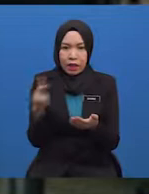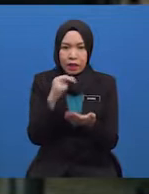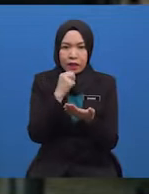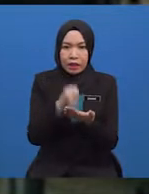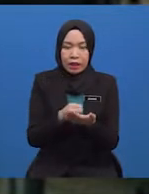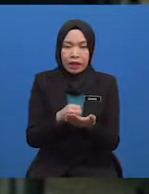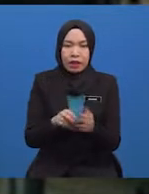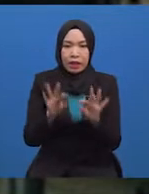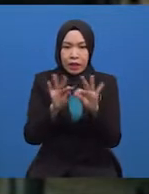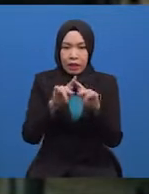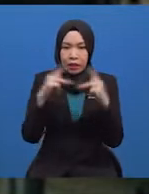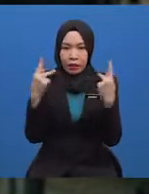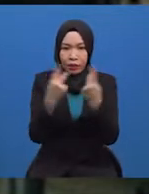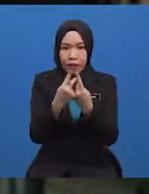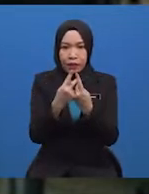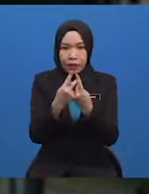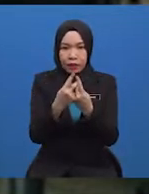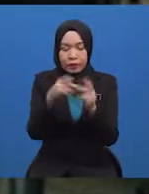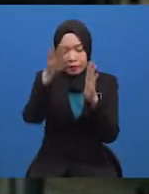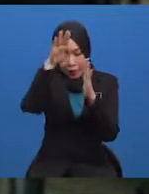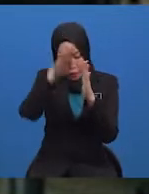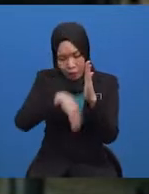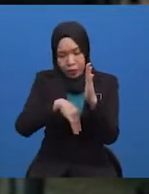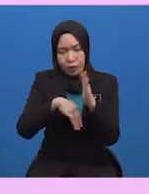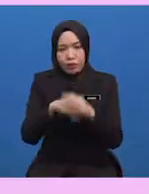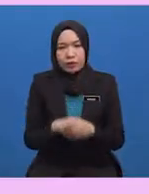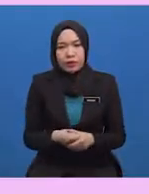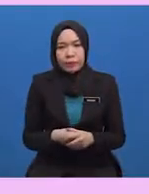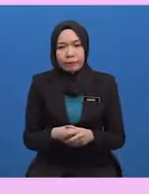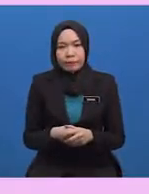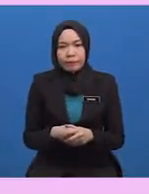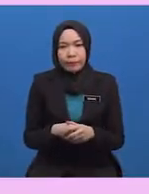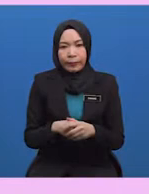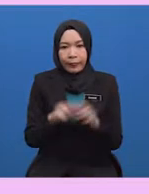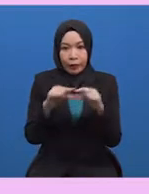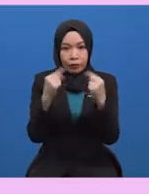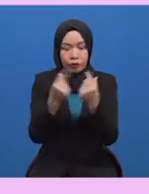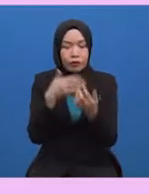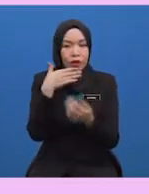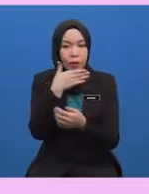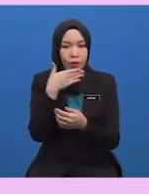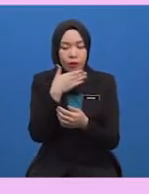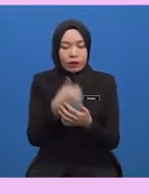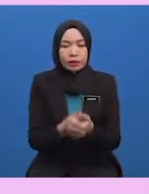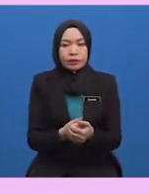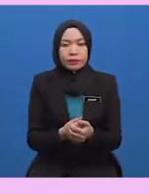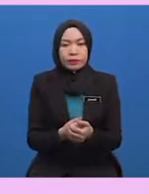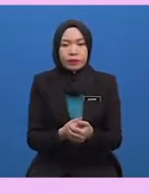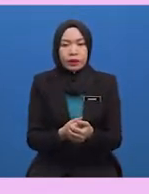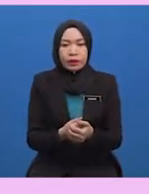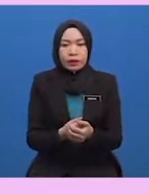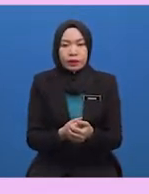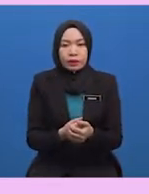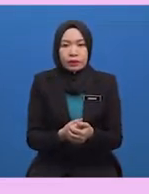merosot dalam kalangan penduduk dan generasi muda. Kelapan, peningkatan taraf